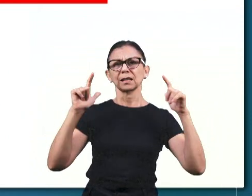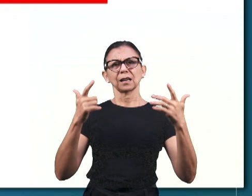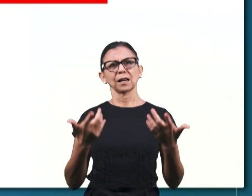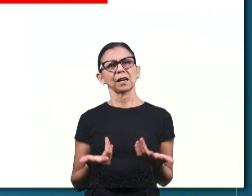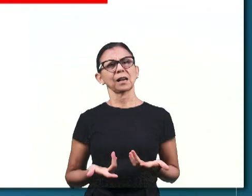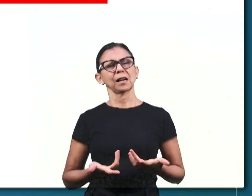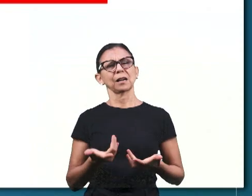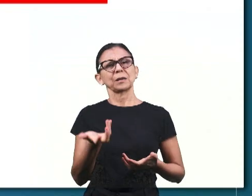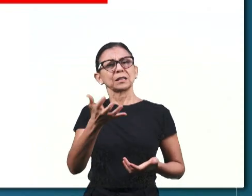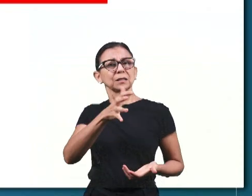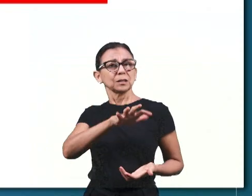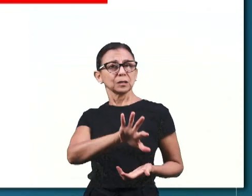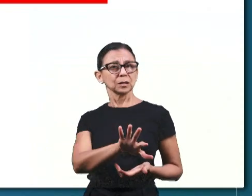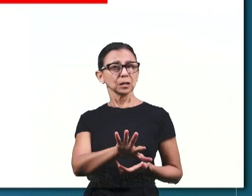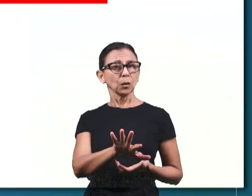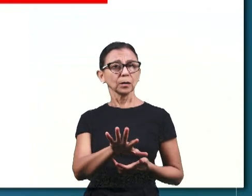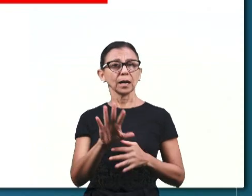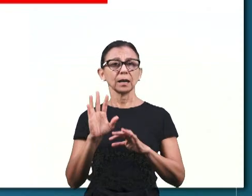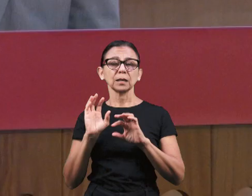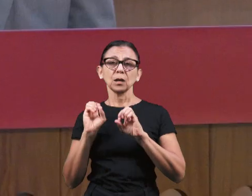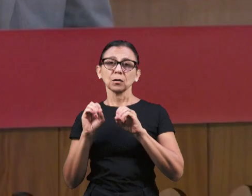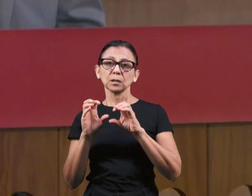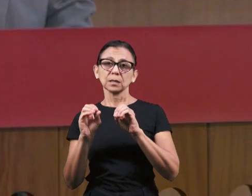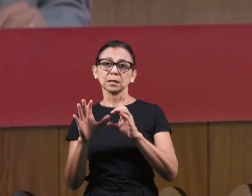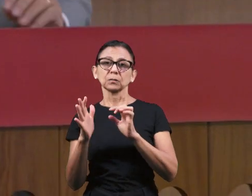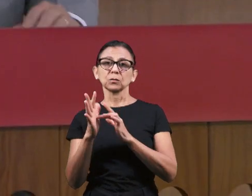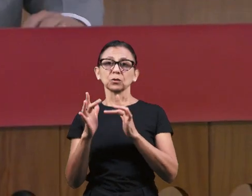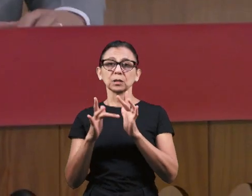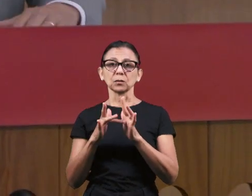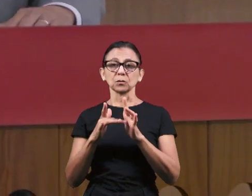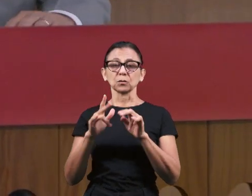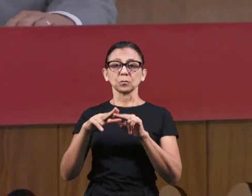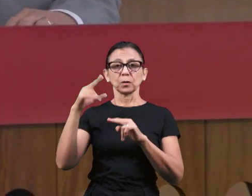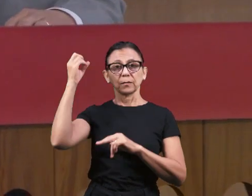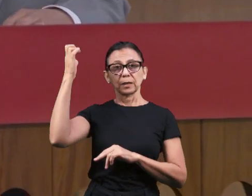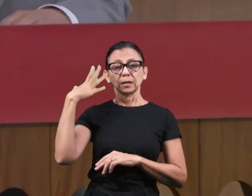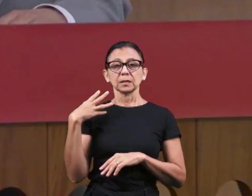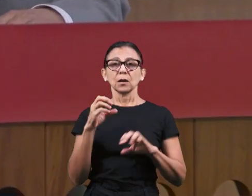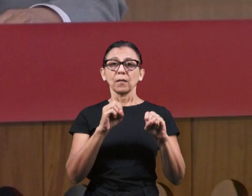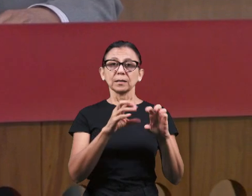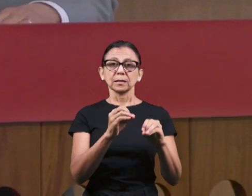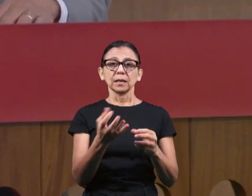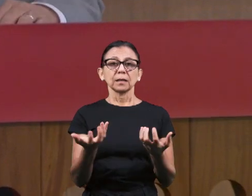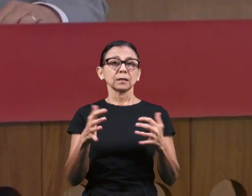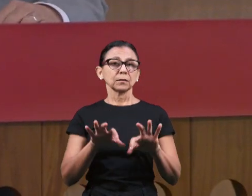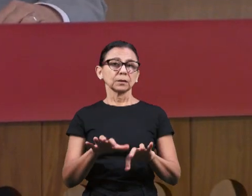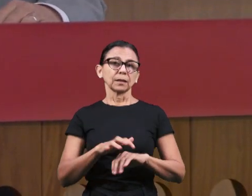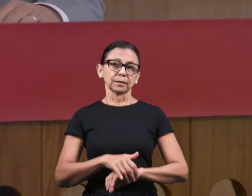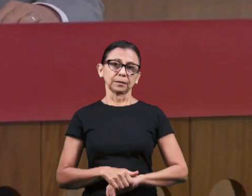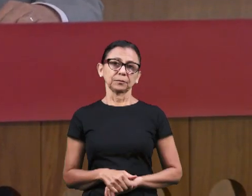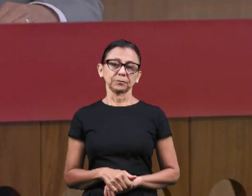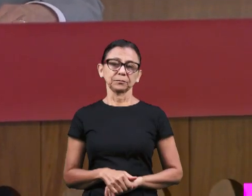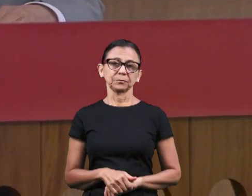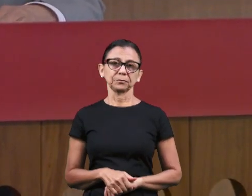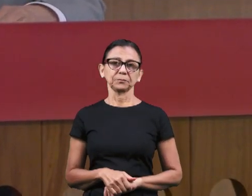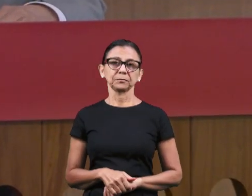s'exhiber à la place de transmettre les enseignements de Jésus par révélation? La question numéro 3, nous allons voir la réponse de